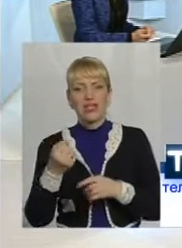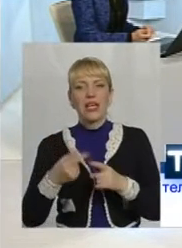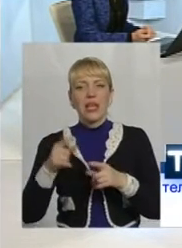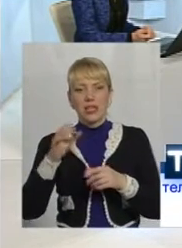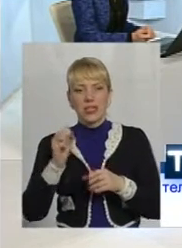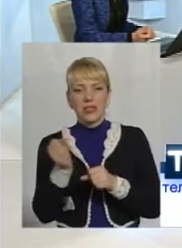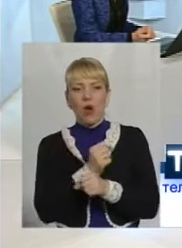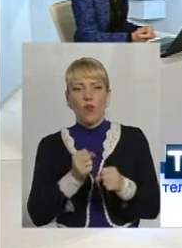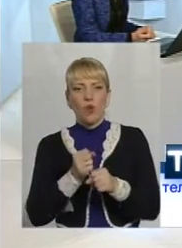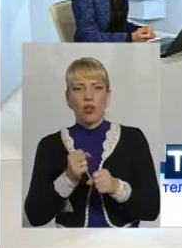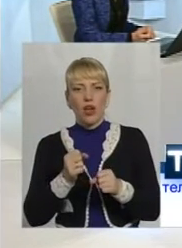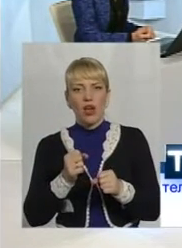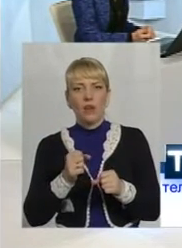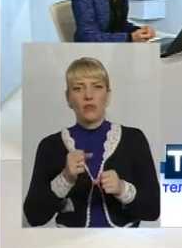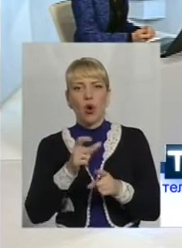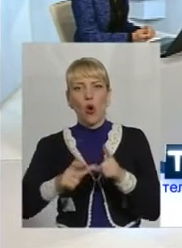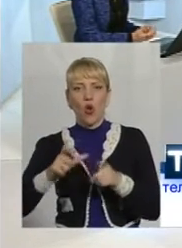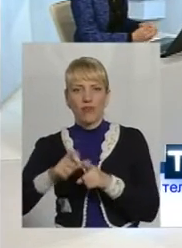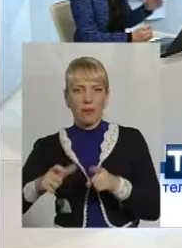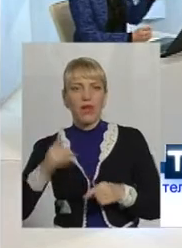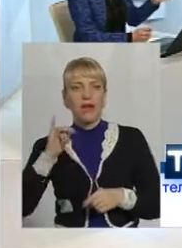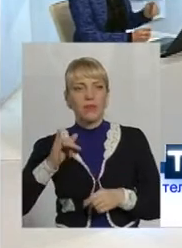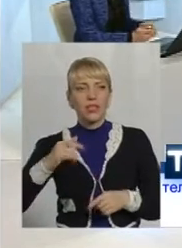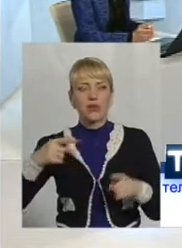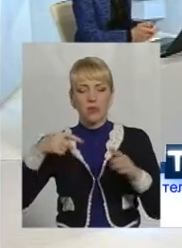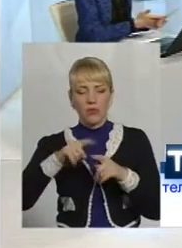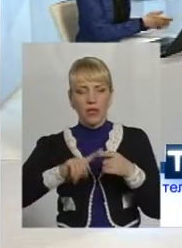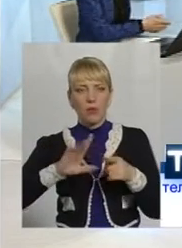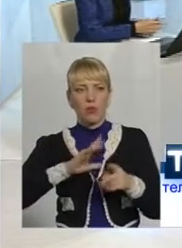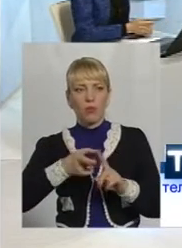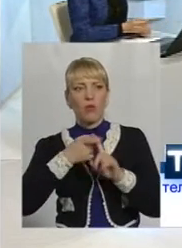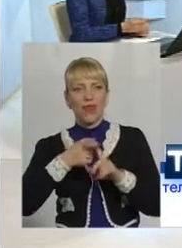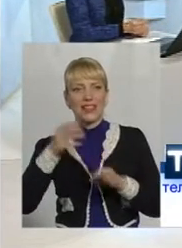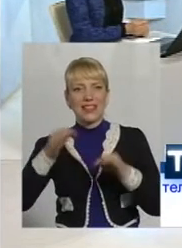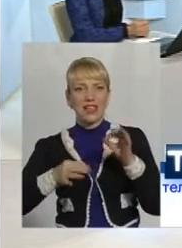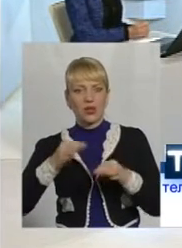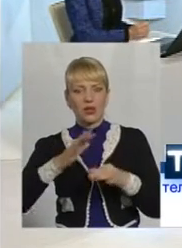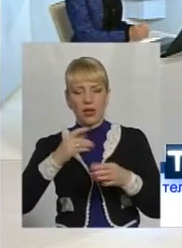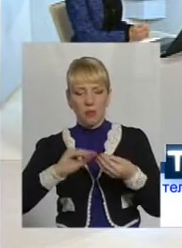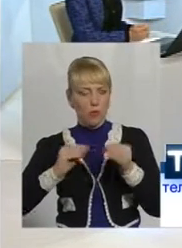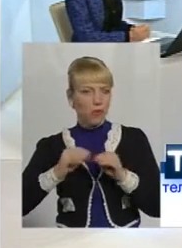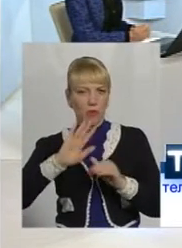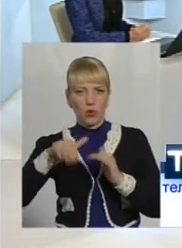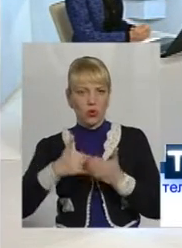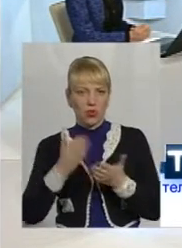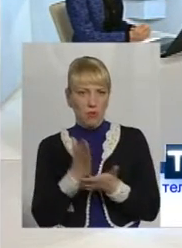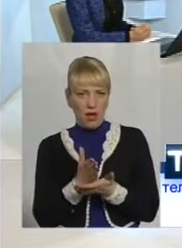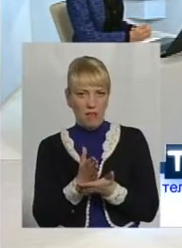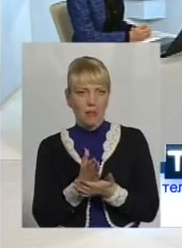боєголовками рідкопаливні. А я хочу проблеми сказати, що пов'язані з екологією, і досі маємо. А я хочу сказати